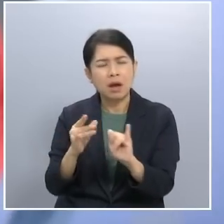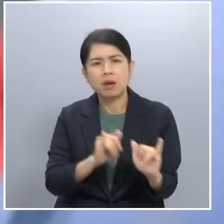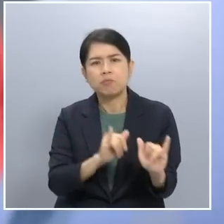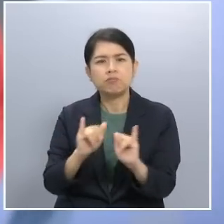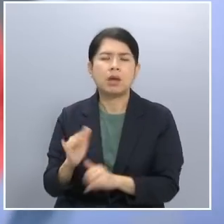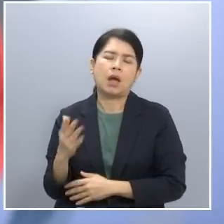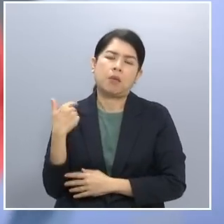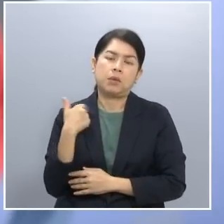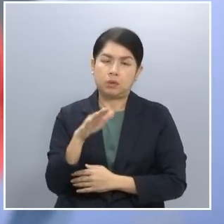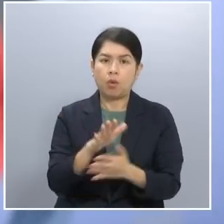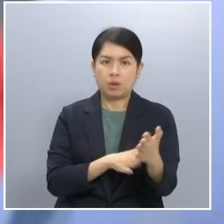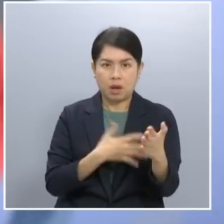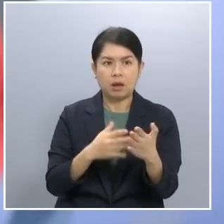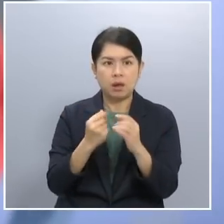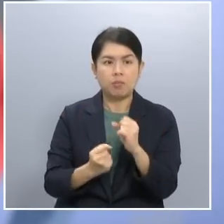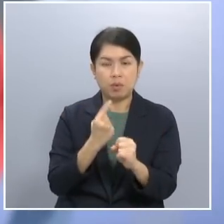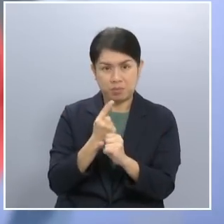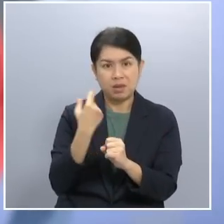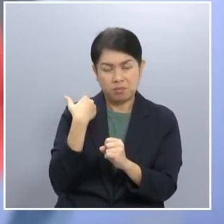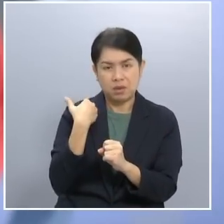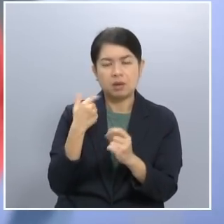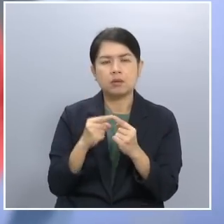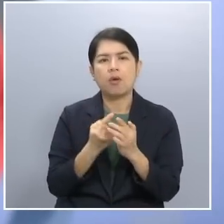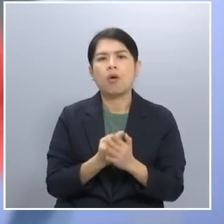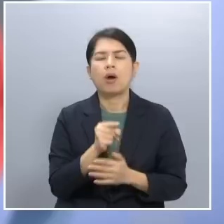นนะฮะบอกไปฟ้องสิเขาก็เ